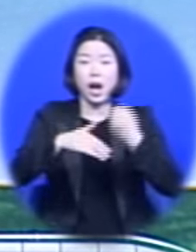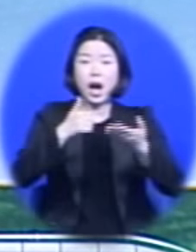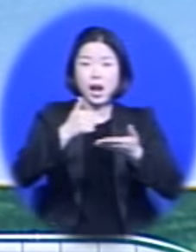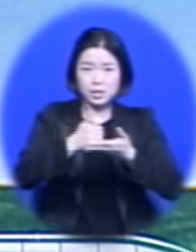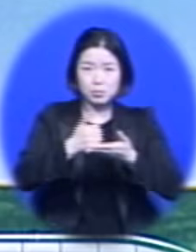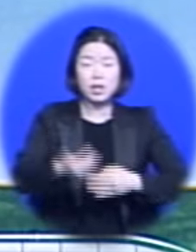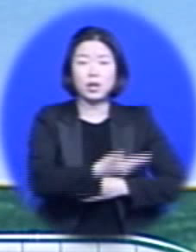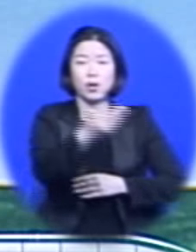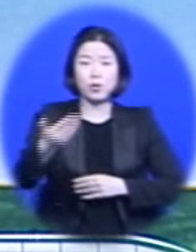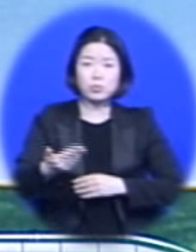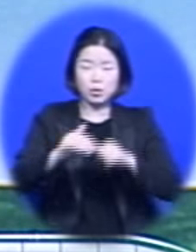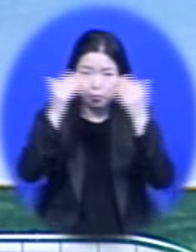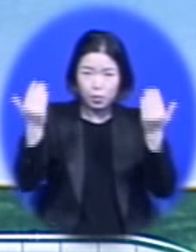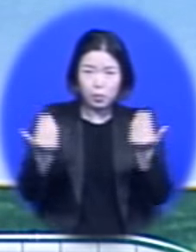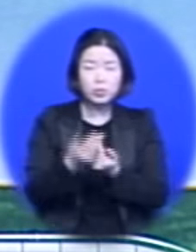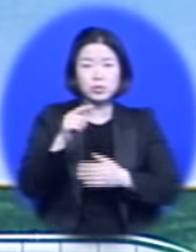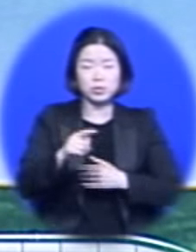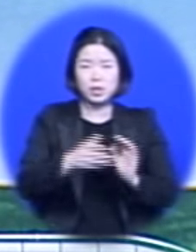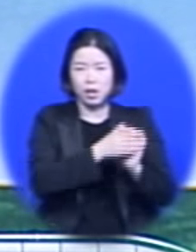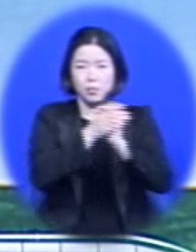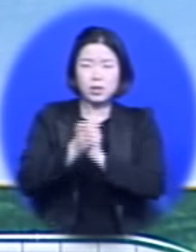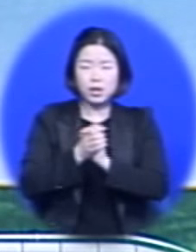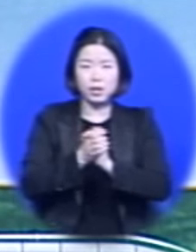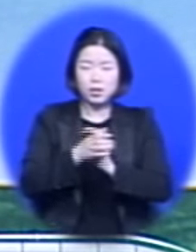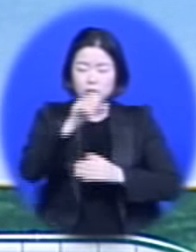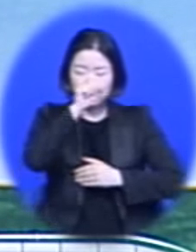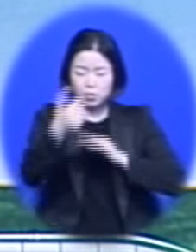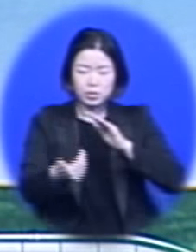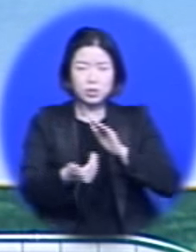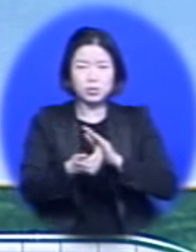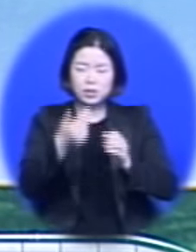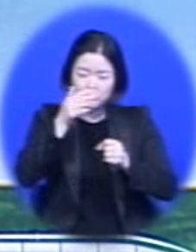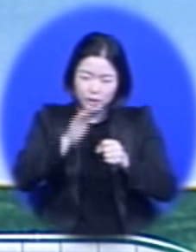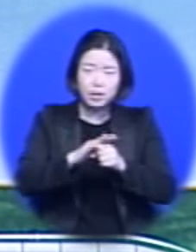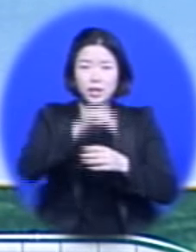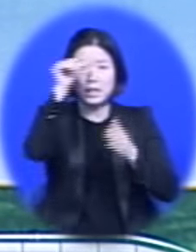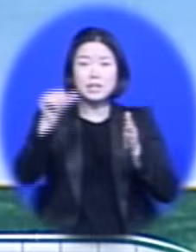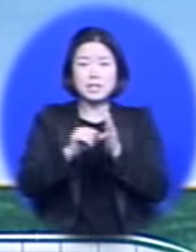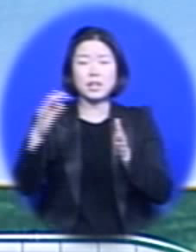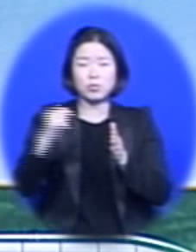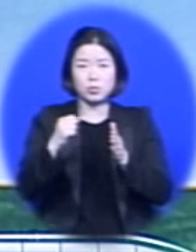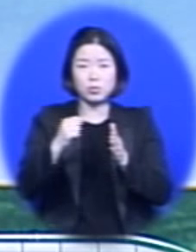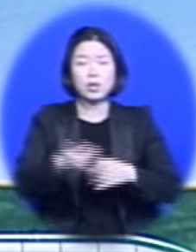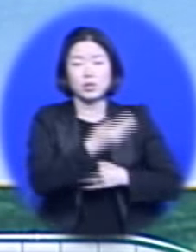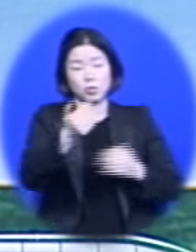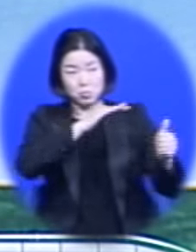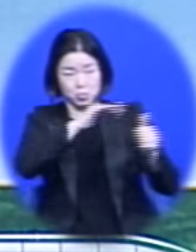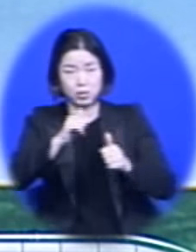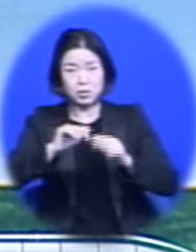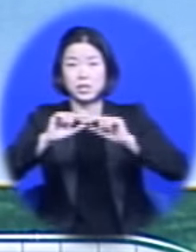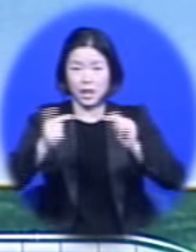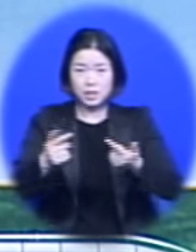하나님이 여러분을 모든 것을 협력하여 선을 이루는 이런 기가 막힌 인생으로 여러분을 부르셨는지